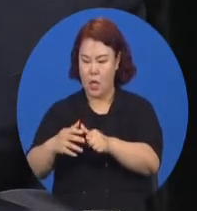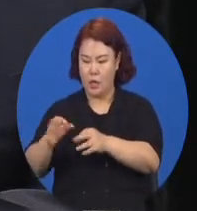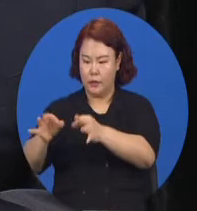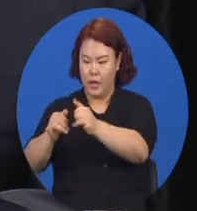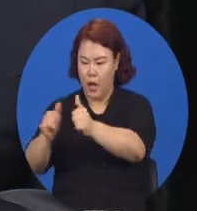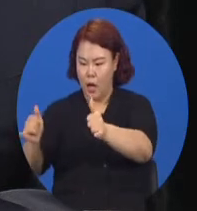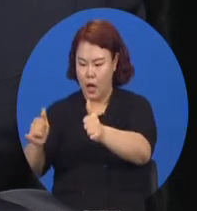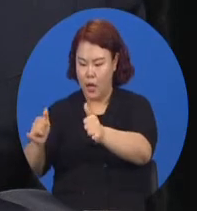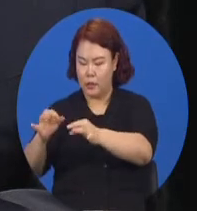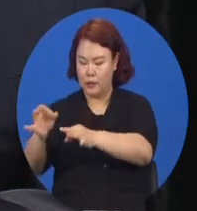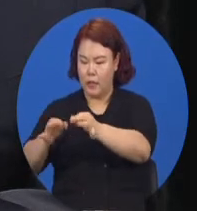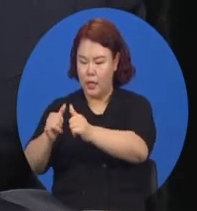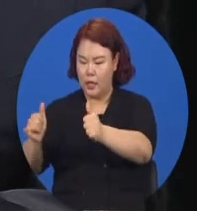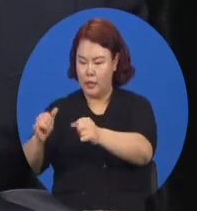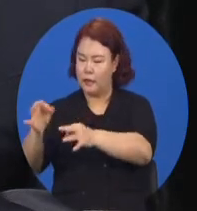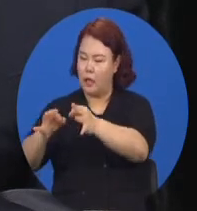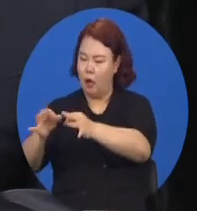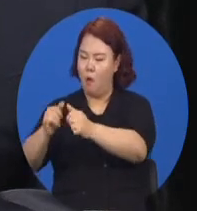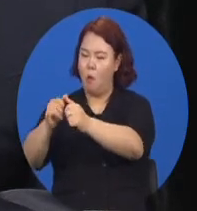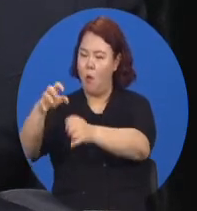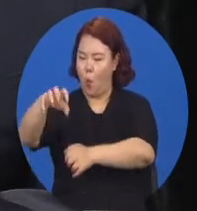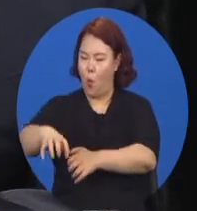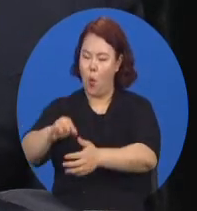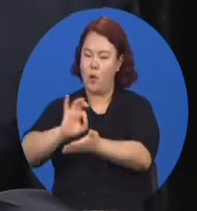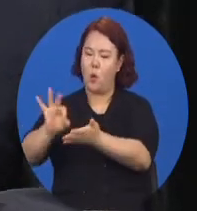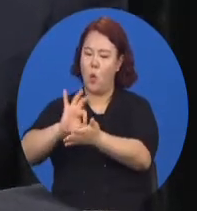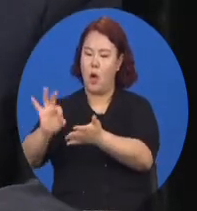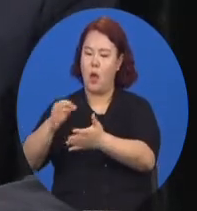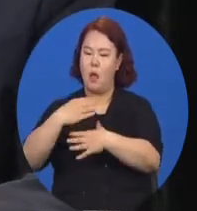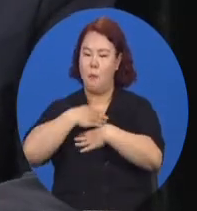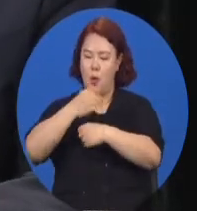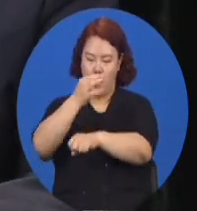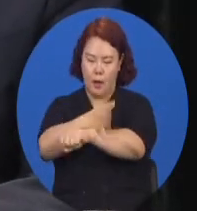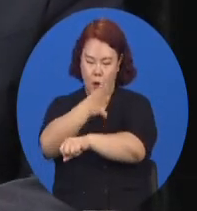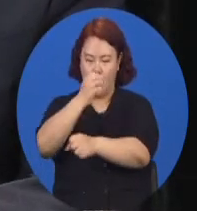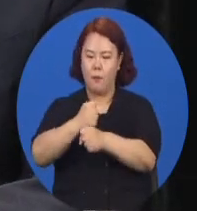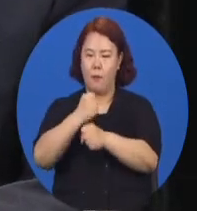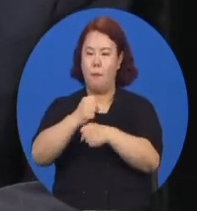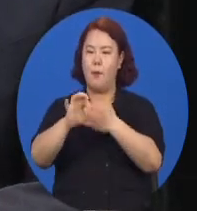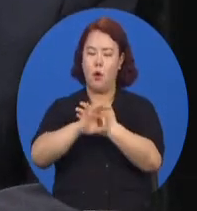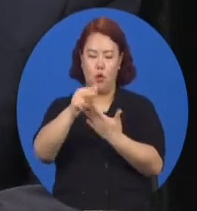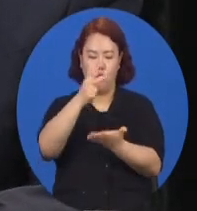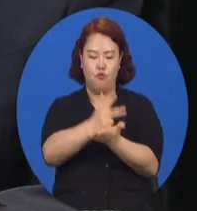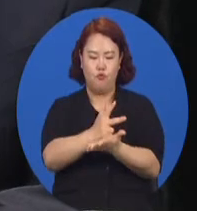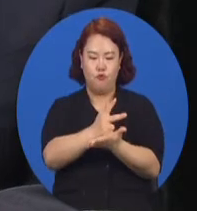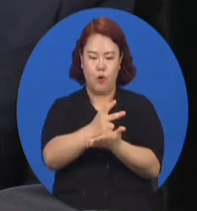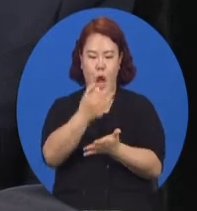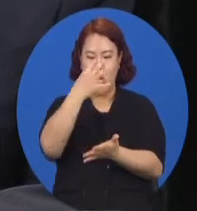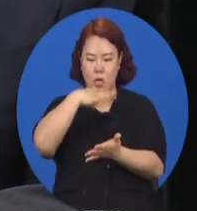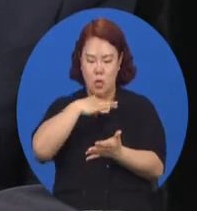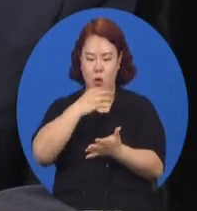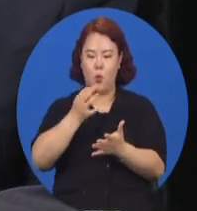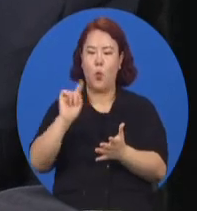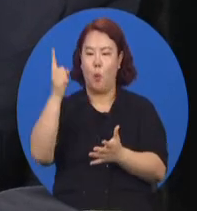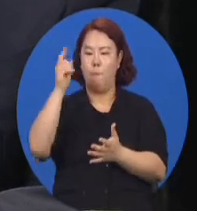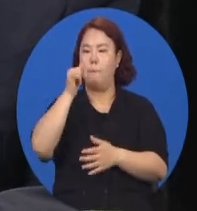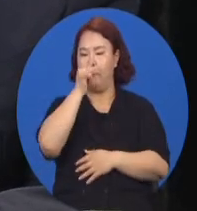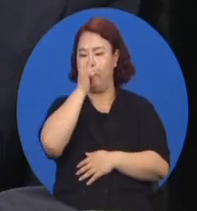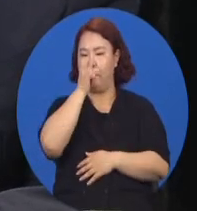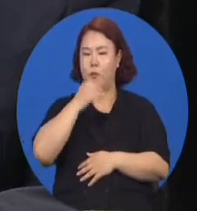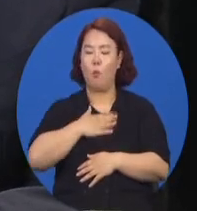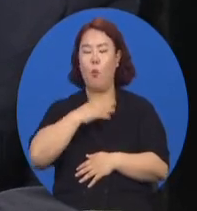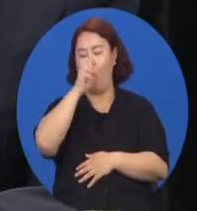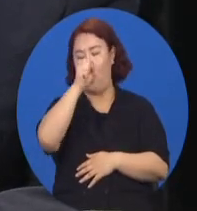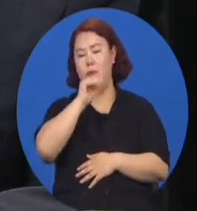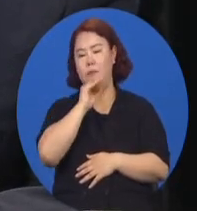상가를 이용하는 편의성을 높여주고 그걸 증진시켜줬을 때 어떤 주차장의 효용성이나 이런 가치도 높아지는 거지. 자, 저는